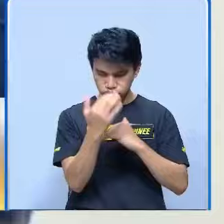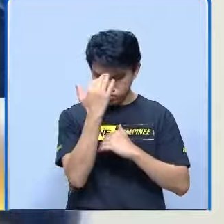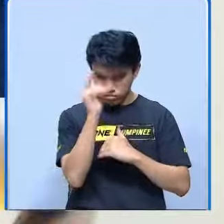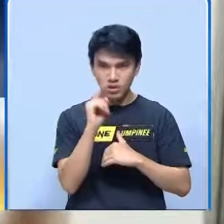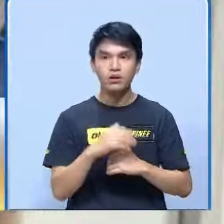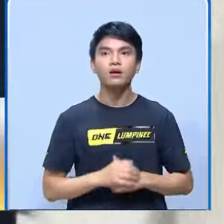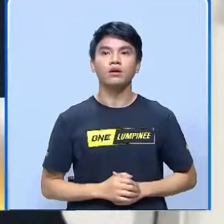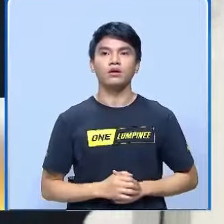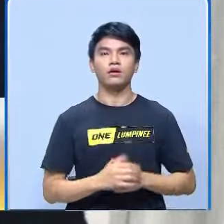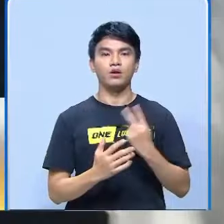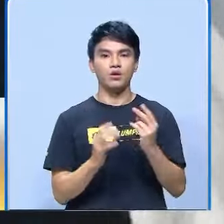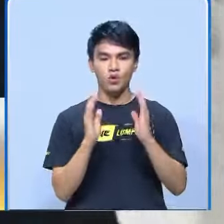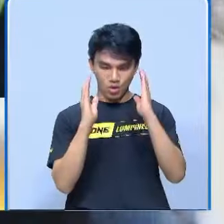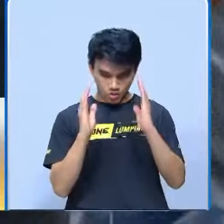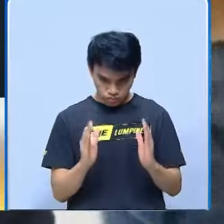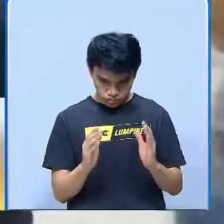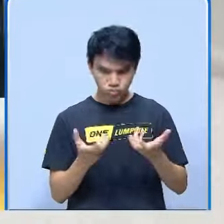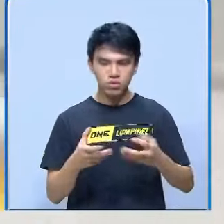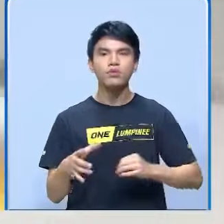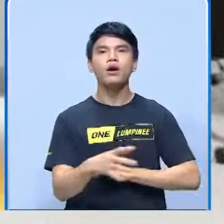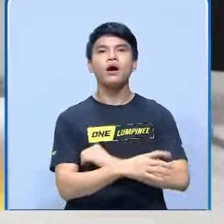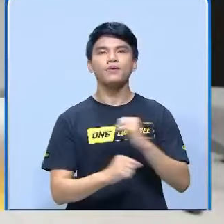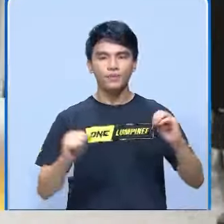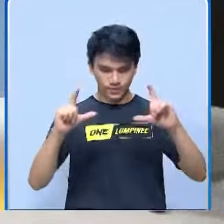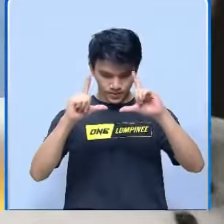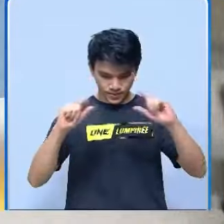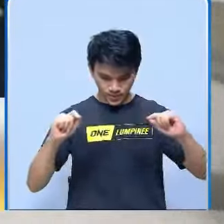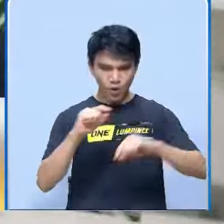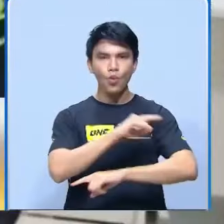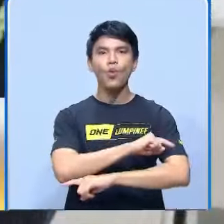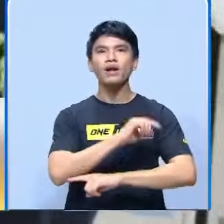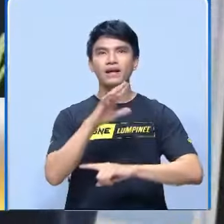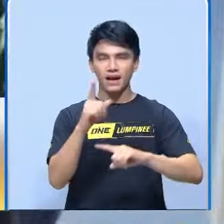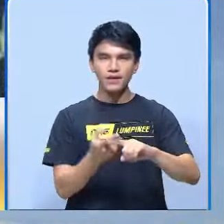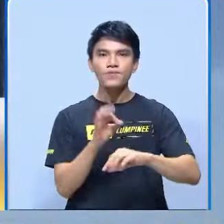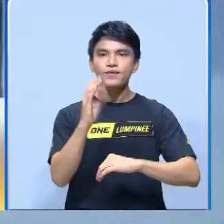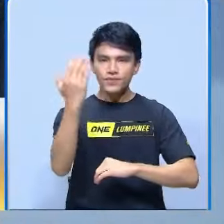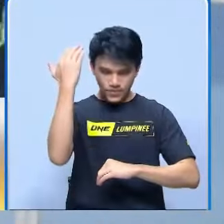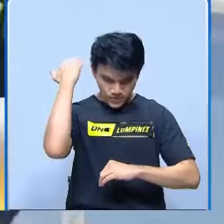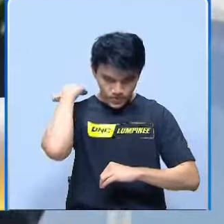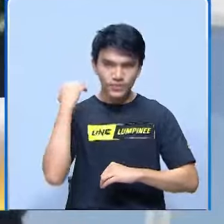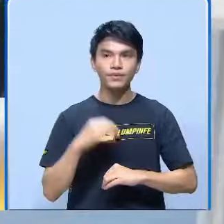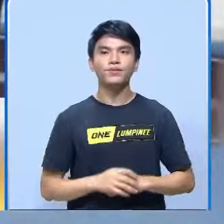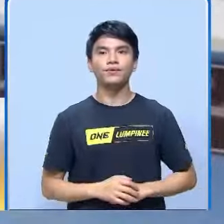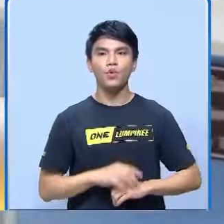ากับพวกอีก2คนเนี่ยไปก่อเหตุชิงทรัพย์เป็นรถแท็กซี่เมื่อ5กันยายนที่ผ่านมาตอนนั้นก่อเหตุก็ตี 2:30